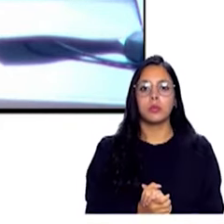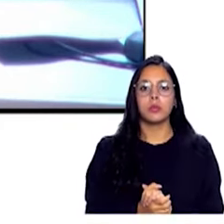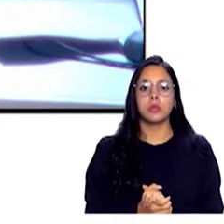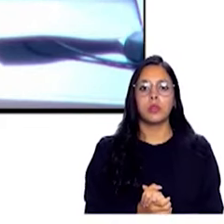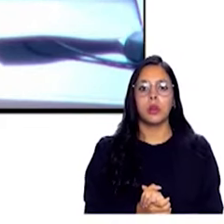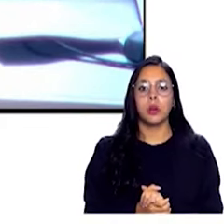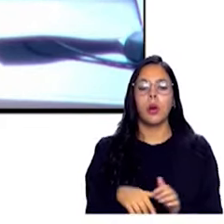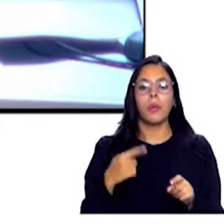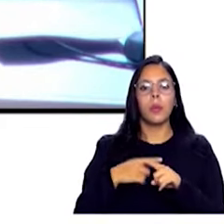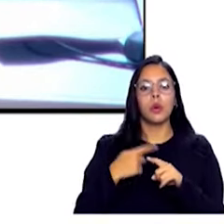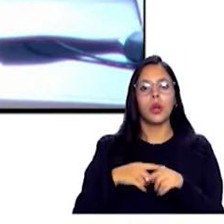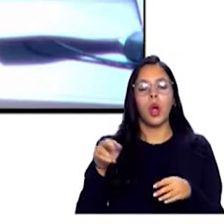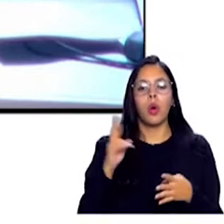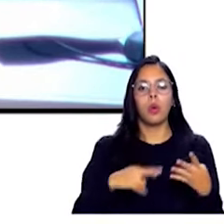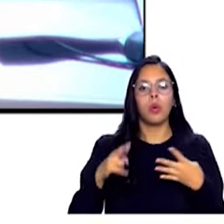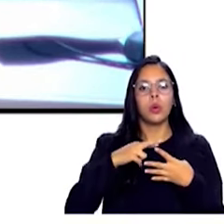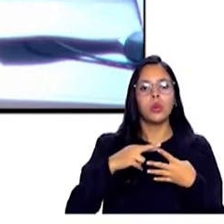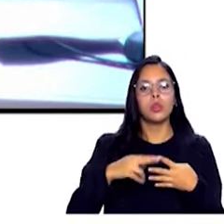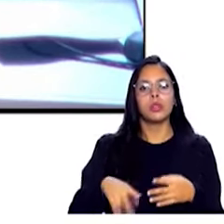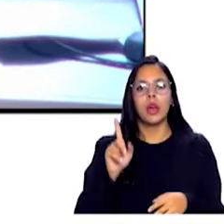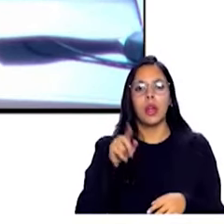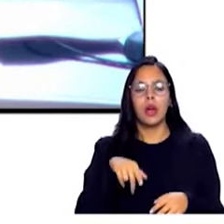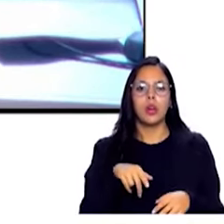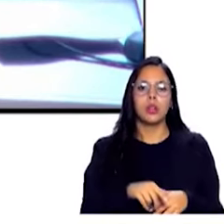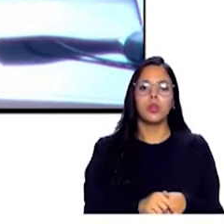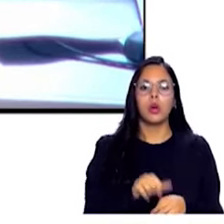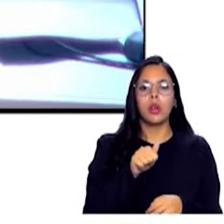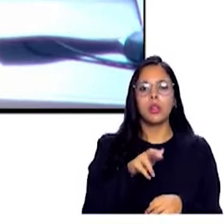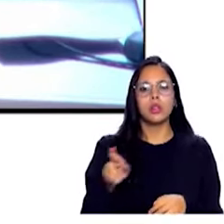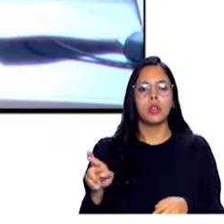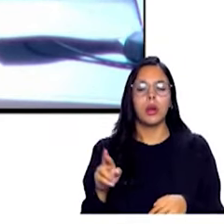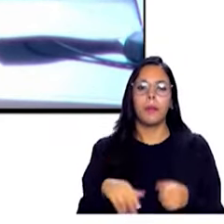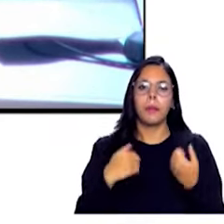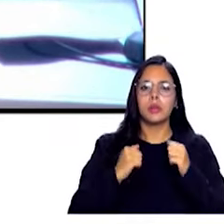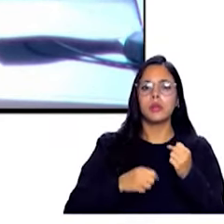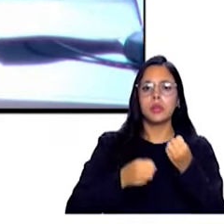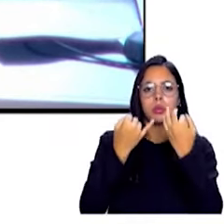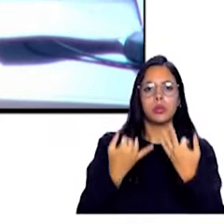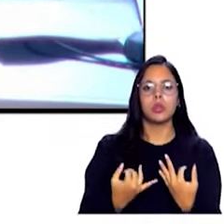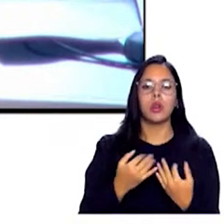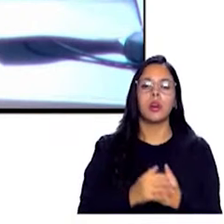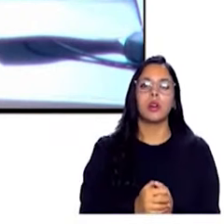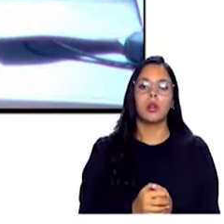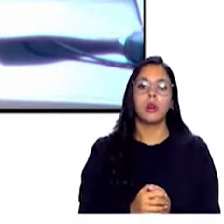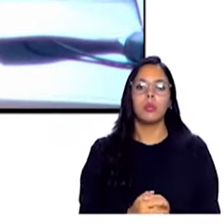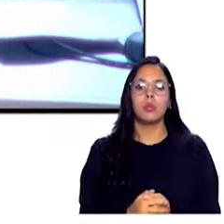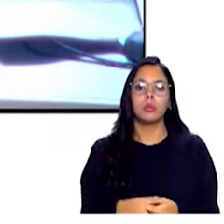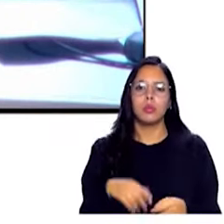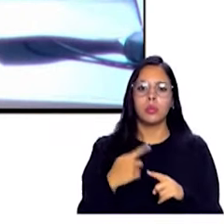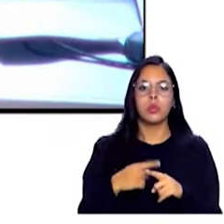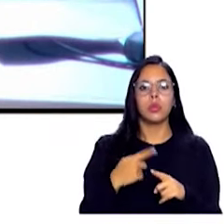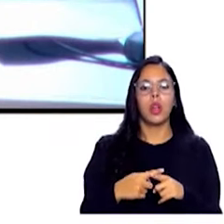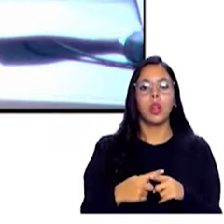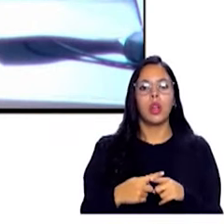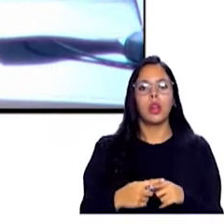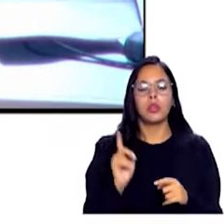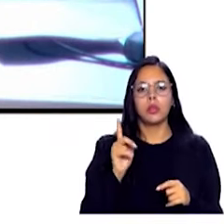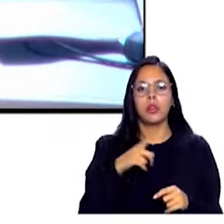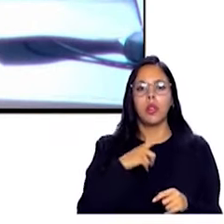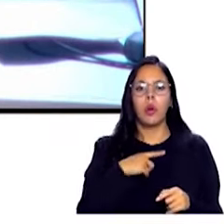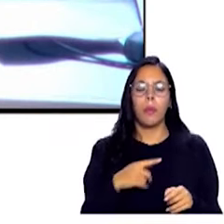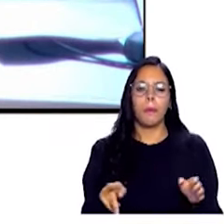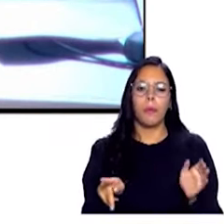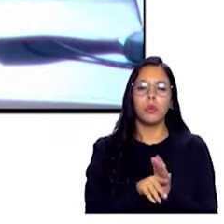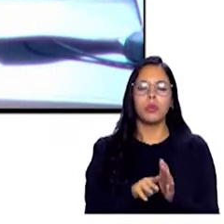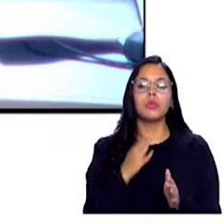critrolestats Il faut justifier d'un préjudice suffisant d'un préjudice suffisamment grave d'un préjudice important